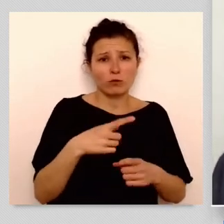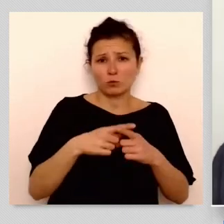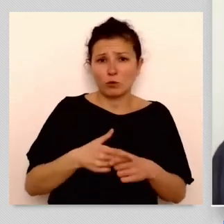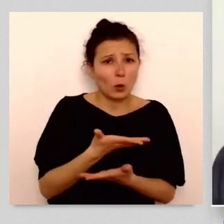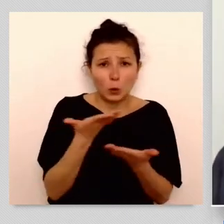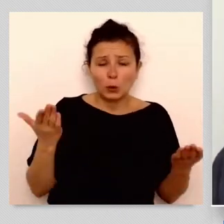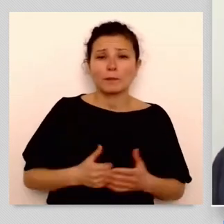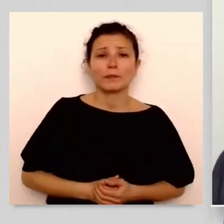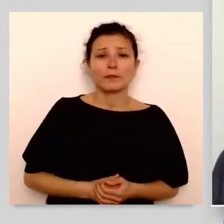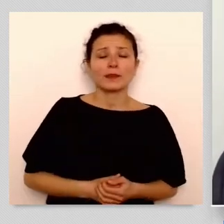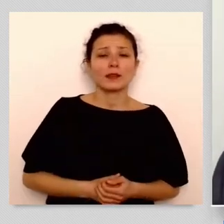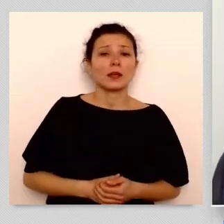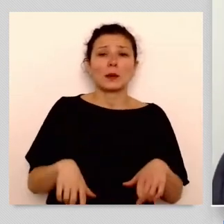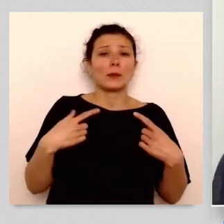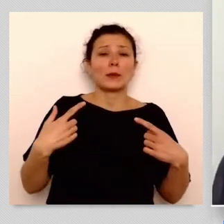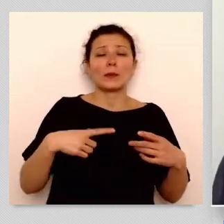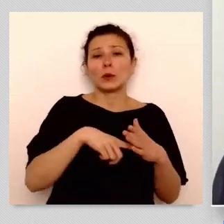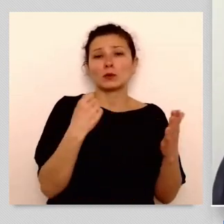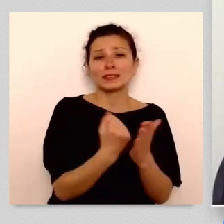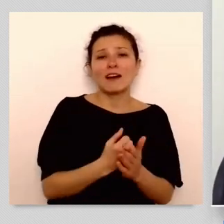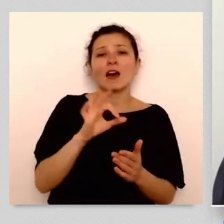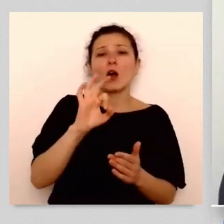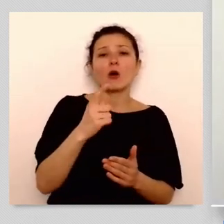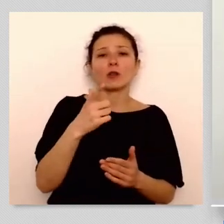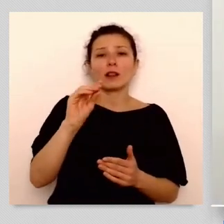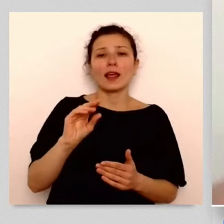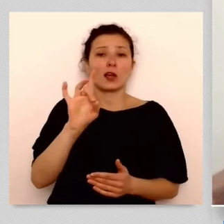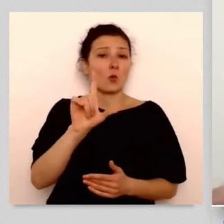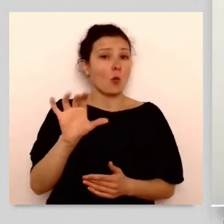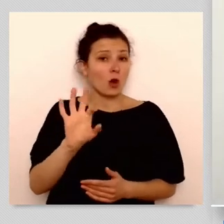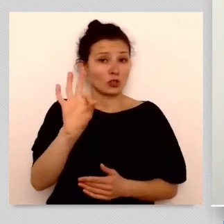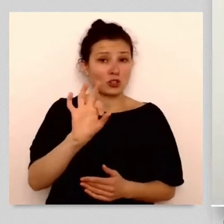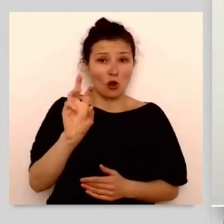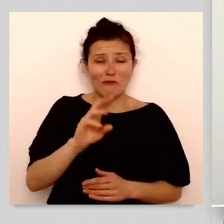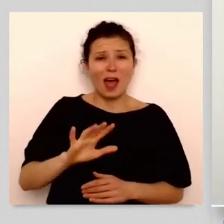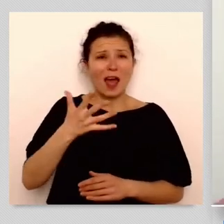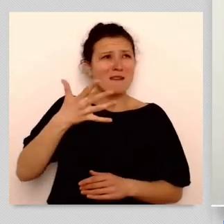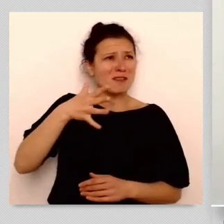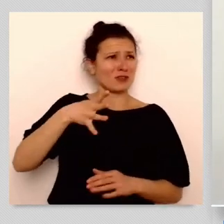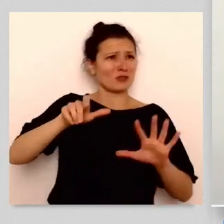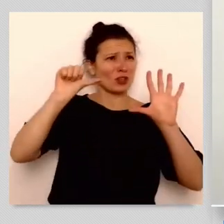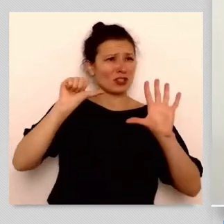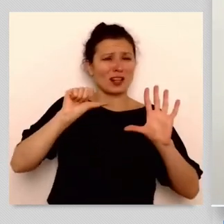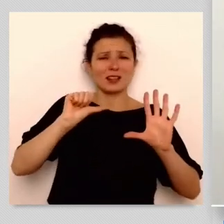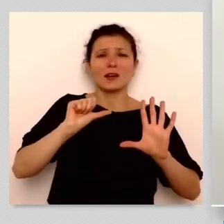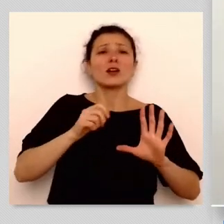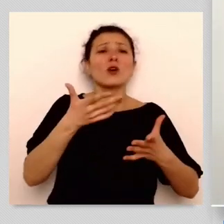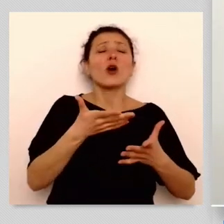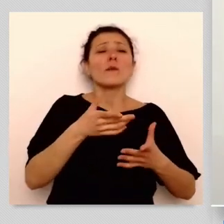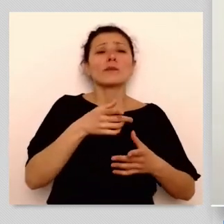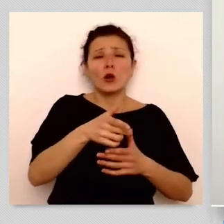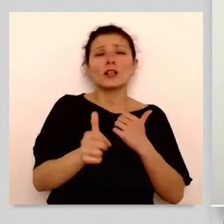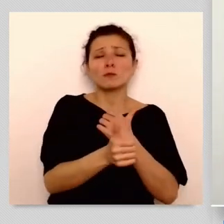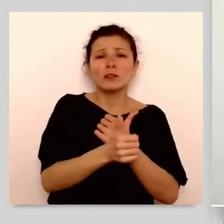mielibyśmy tak zwanej ustawy odległościowej 5 czy 6 lat temu, która załamała biznes prywatny w Polsce,